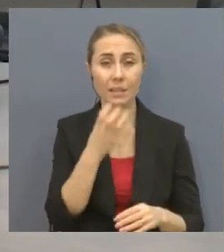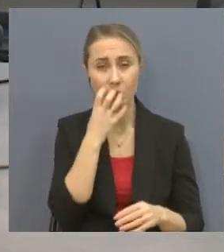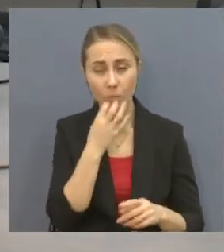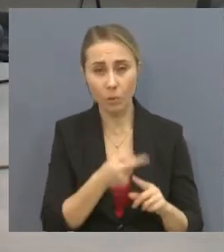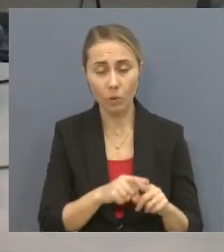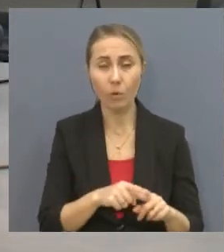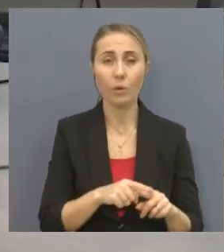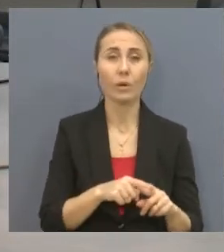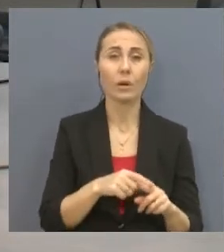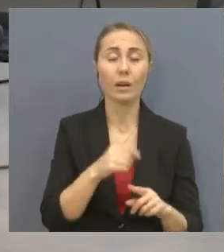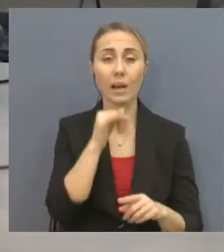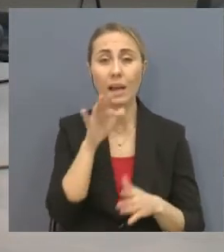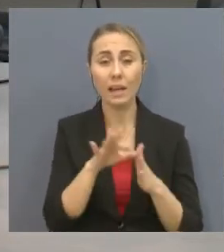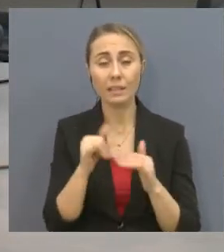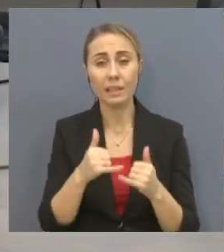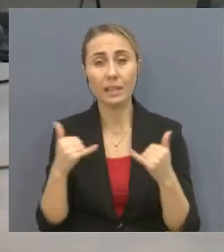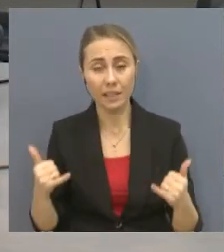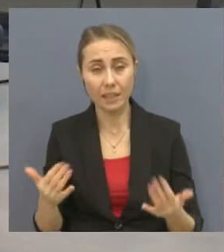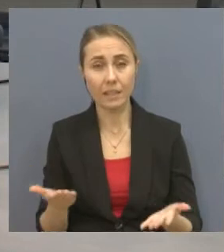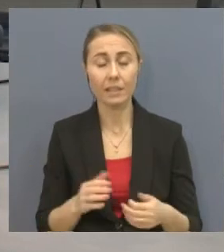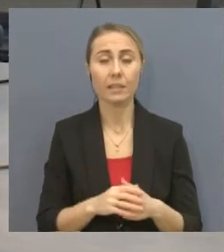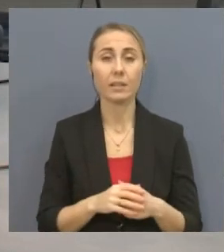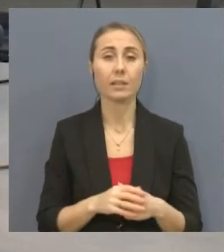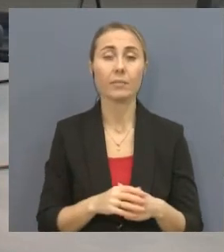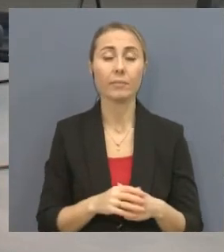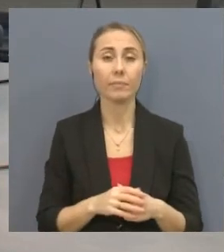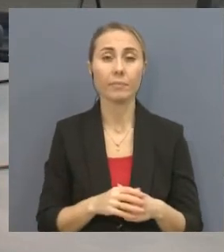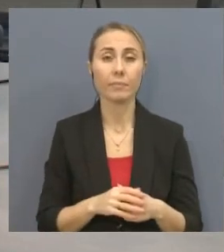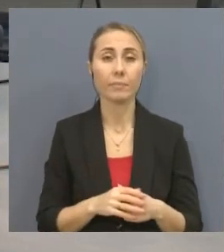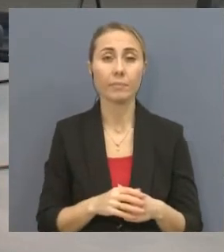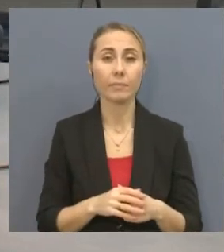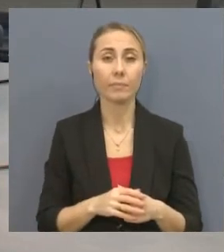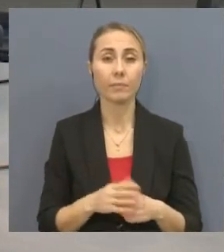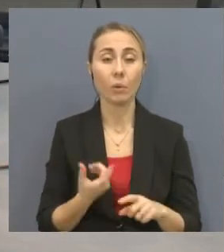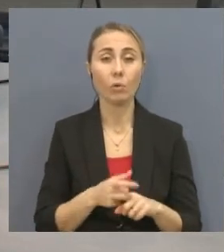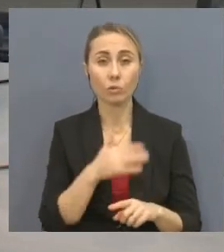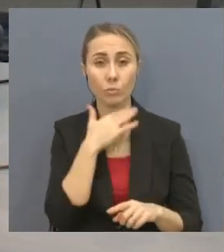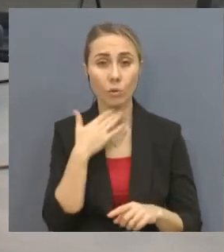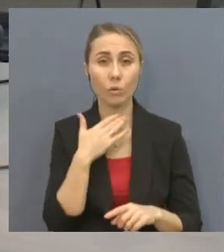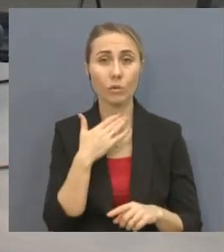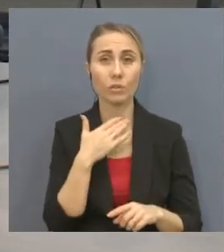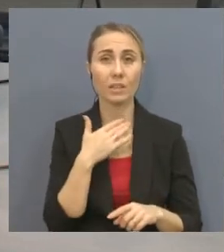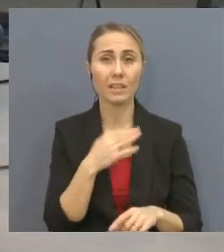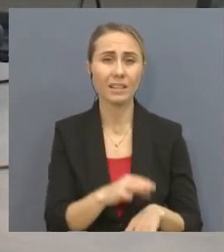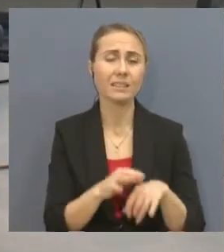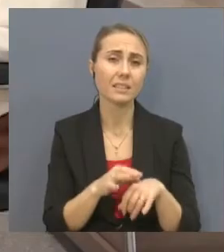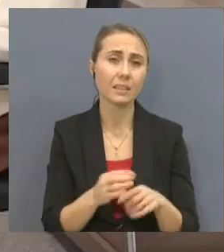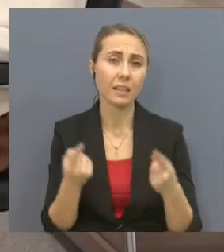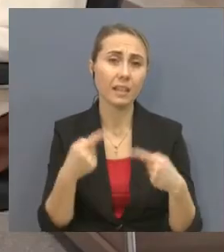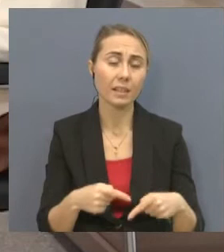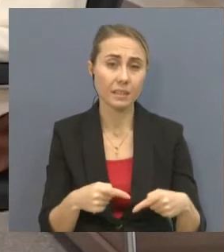электроэнергия потом очень много изношенности сетей